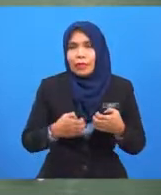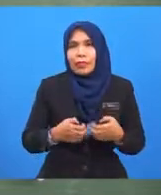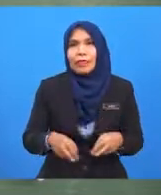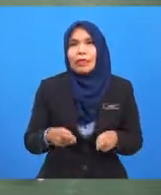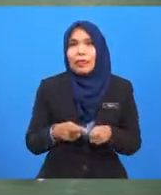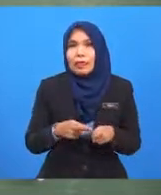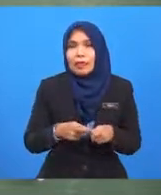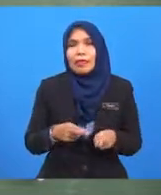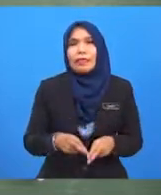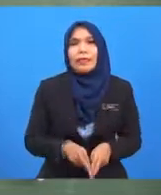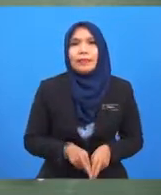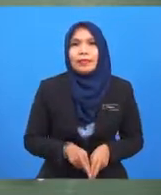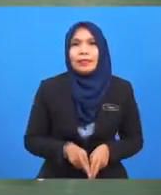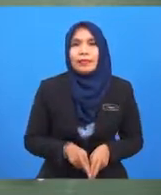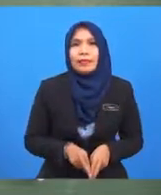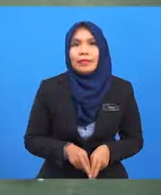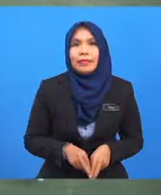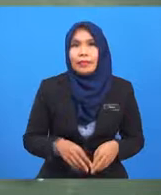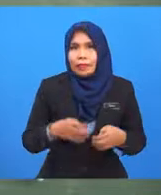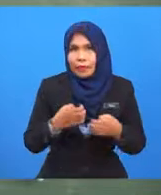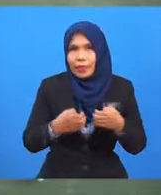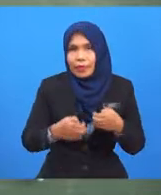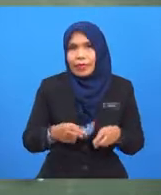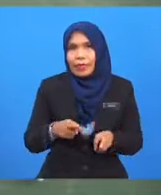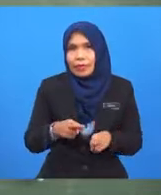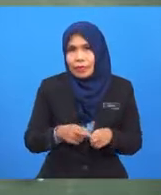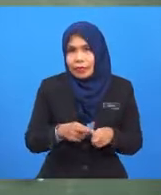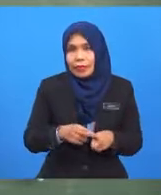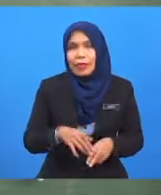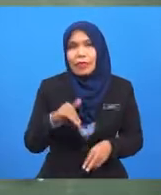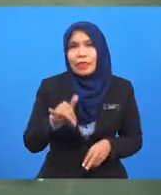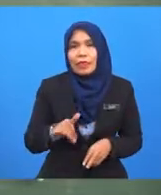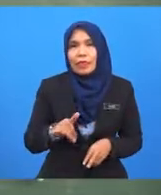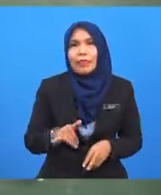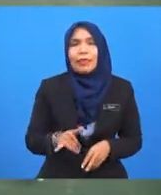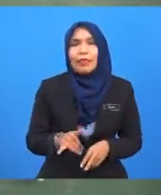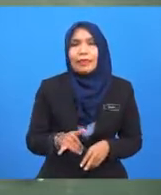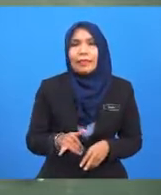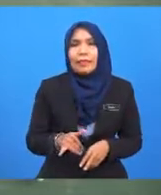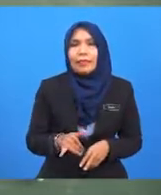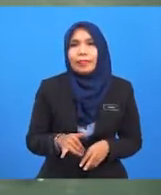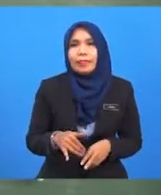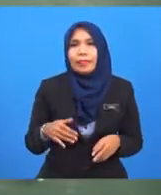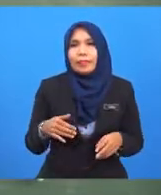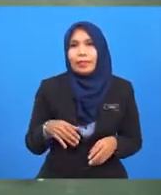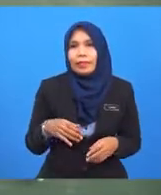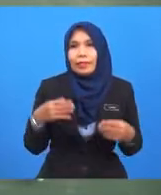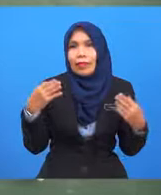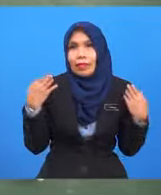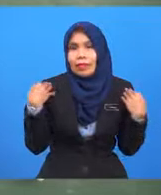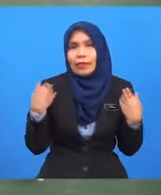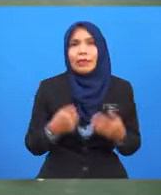pensel tersebut? Mesin ringkas yang terdapat pada pengasah pensel adalah